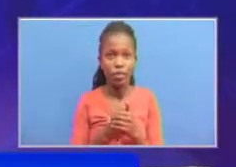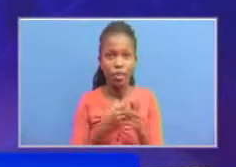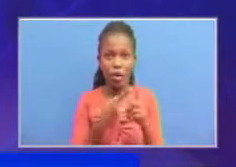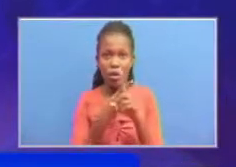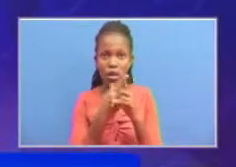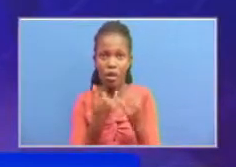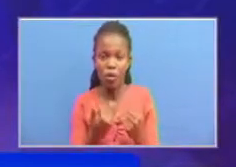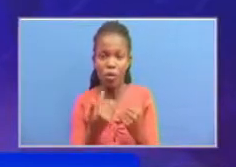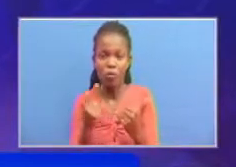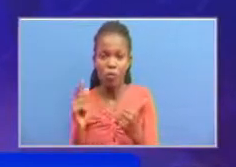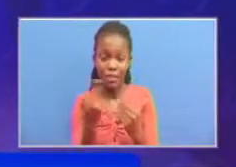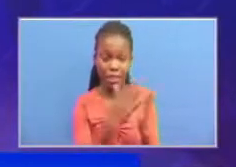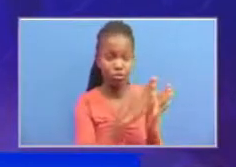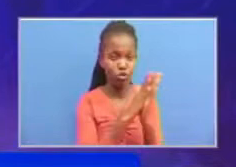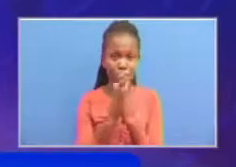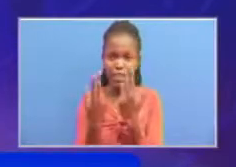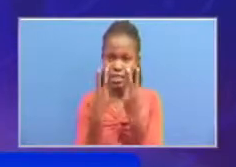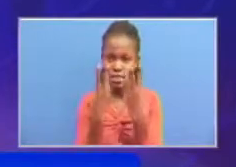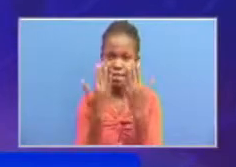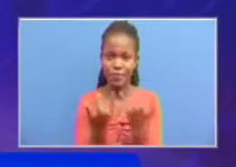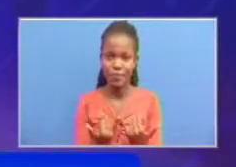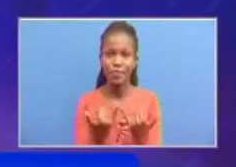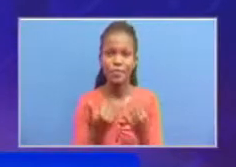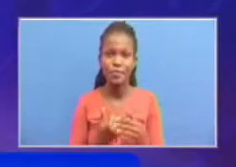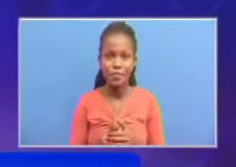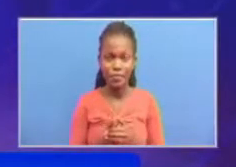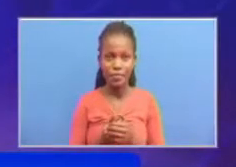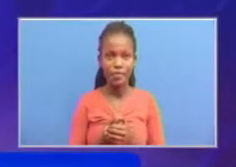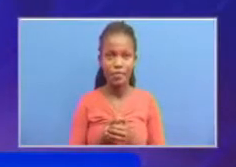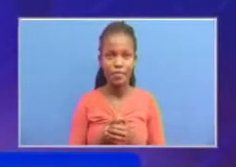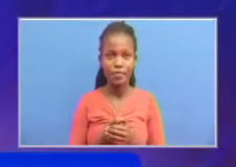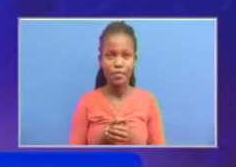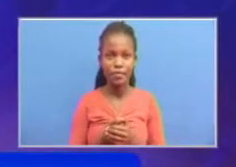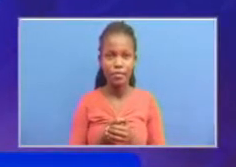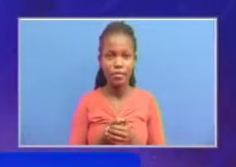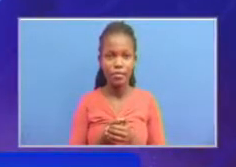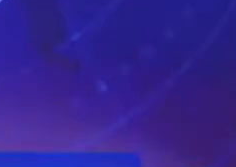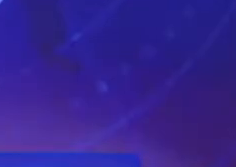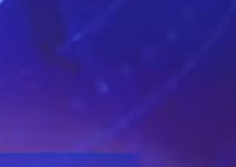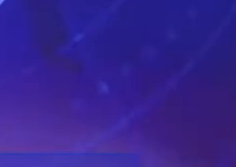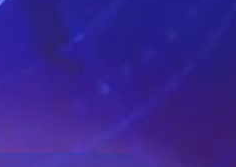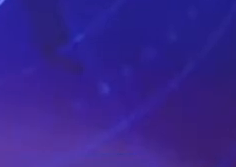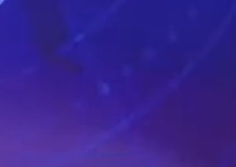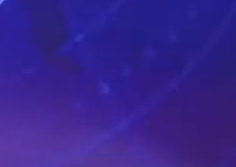hindi, bitikilitu kwa te amwe ala tumumbanisie mudhenani wa umundi.